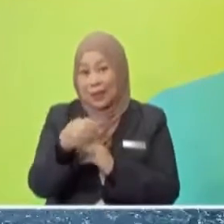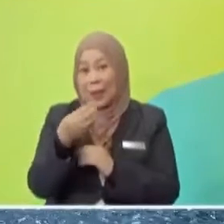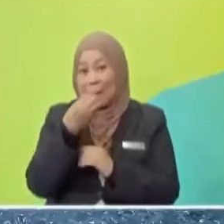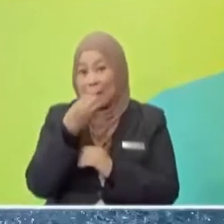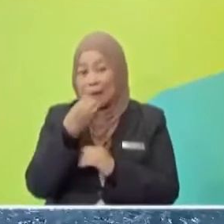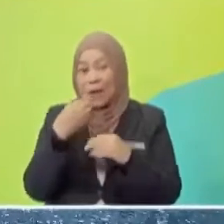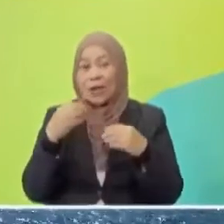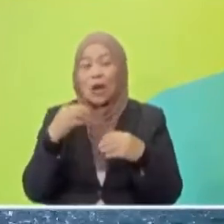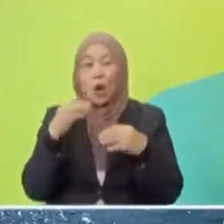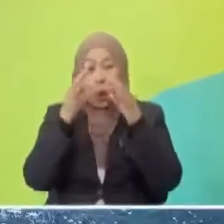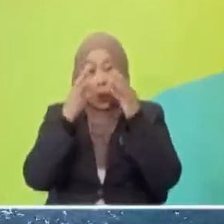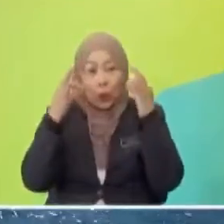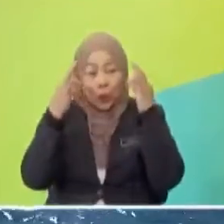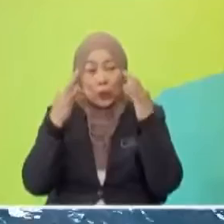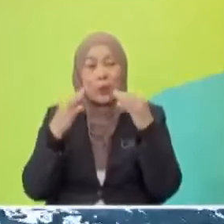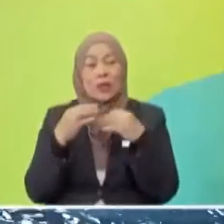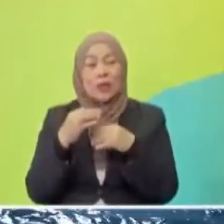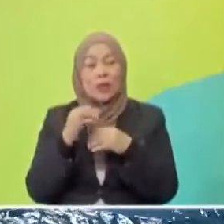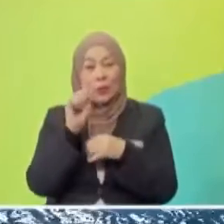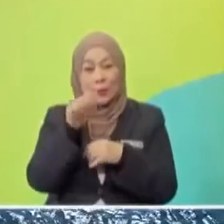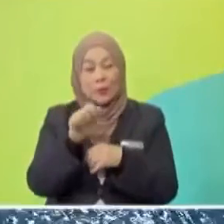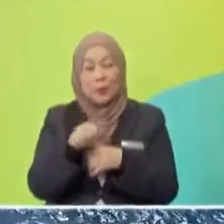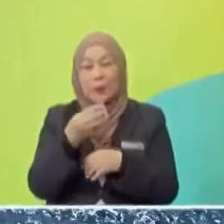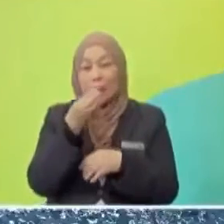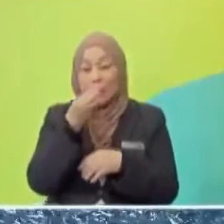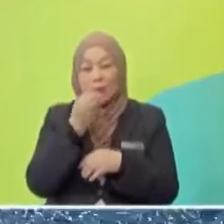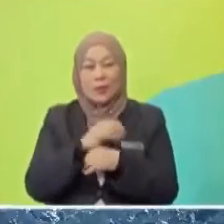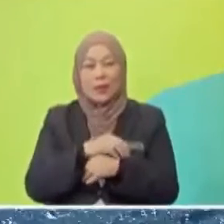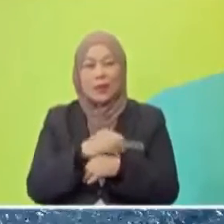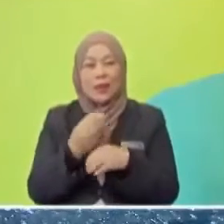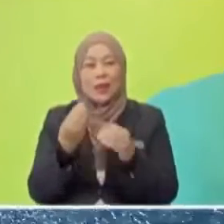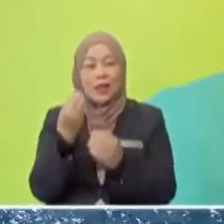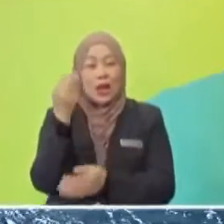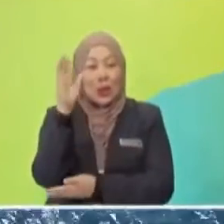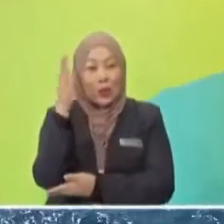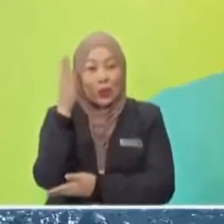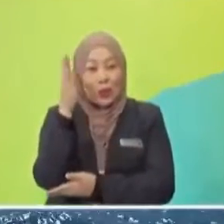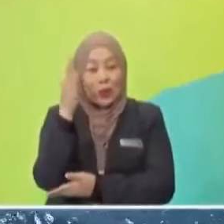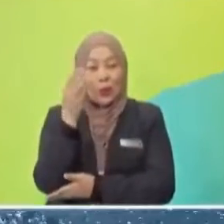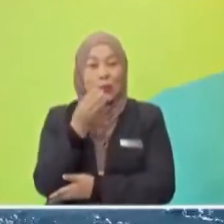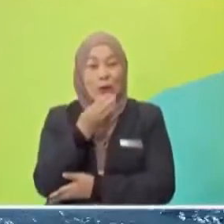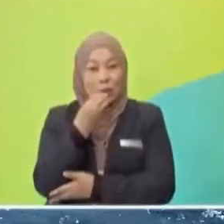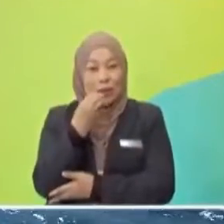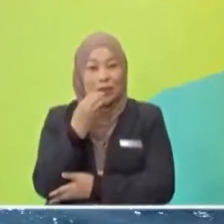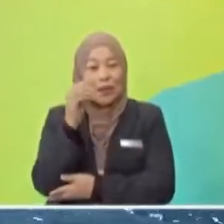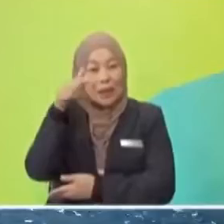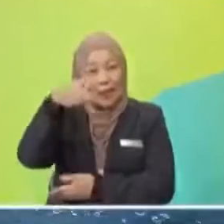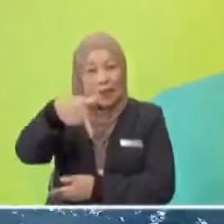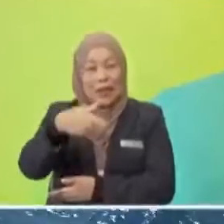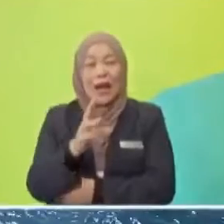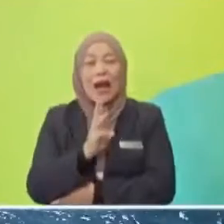dimakan nah tapi tumbuh-tumbuhan yang tak makan itu lagi di Pacet kita sinden yang lain tetapi semua benda hidup